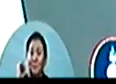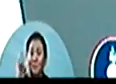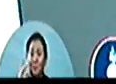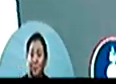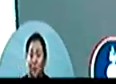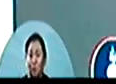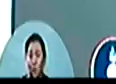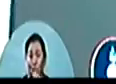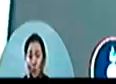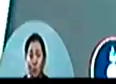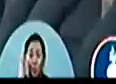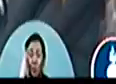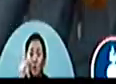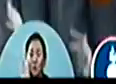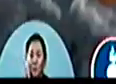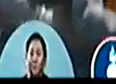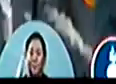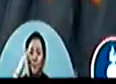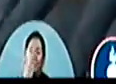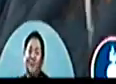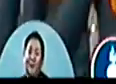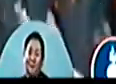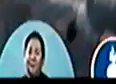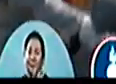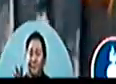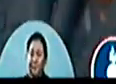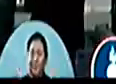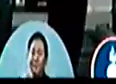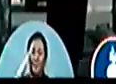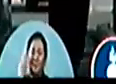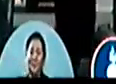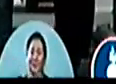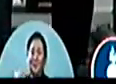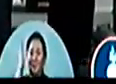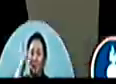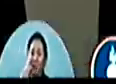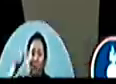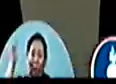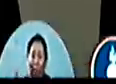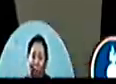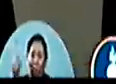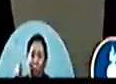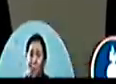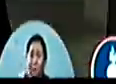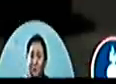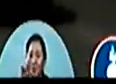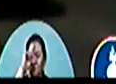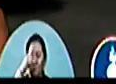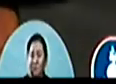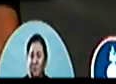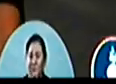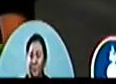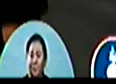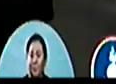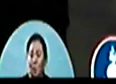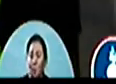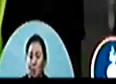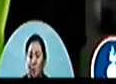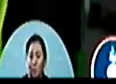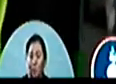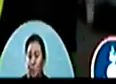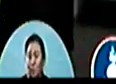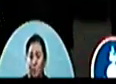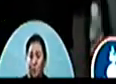хөтөлбөрийн амин сүнс. Хууль сэхүүлэх байгууллагын үндсэн чиг үүргийг иргэдэд аюулгүй байдлыг үйлчлэгээ үзүүлэх зохион байгуулалтын иргэний